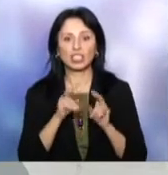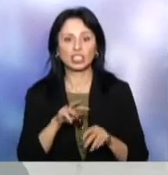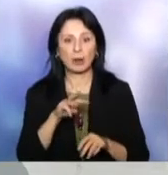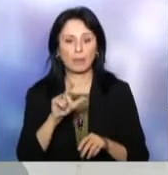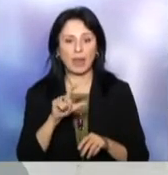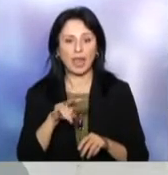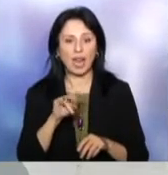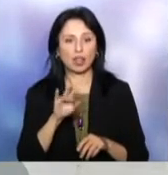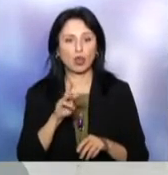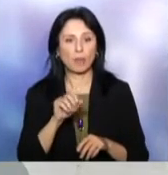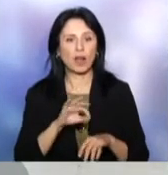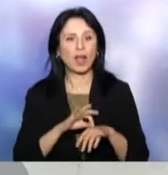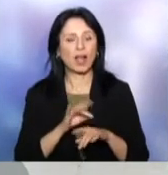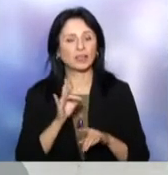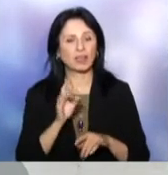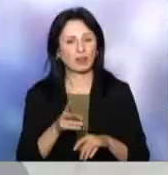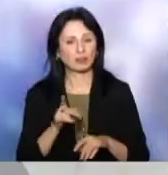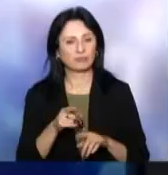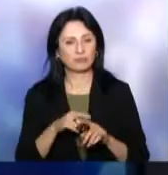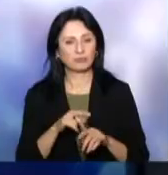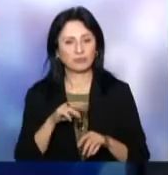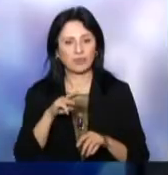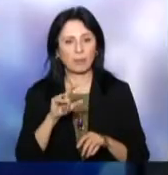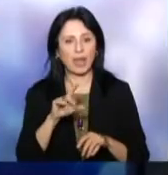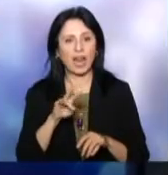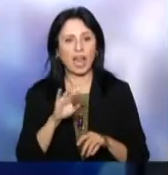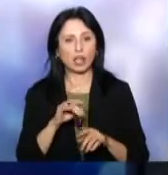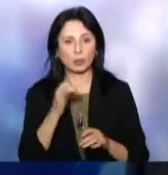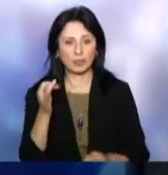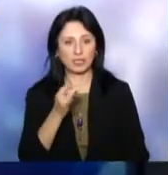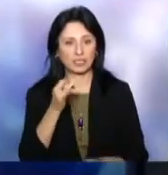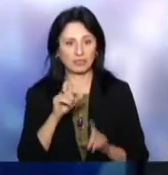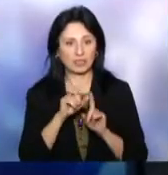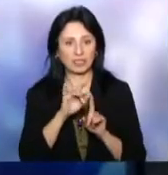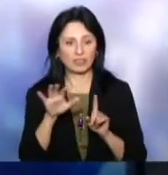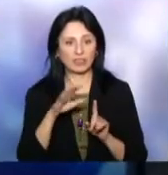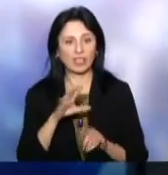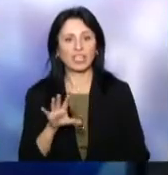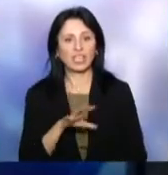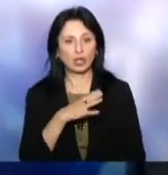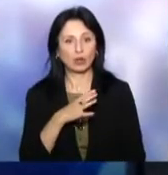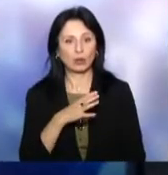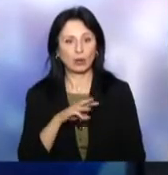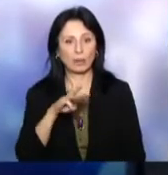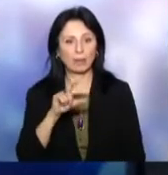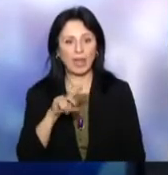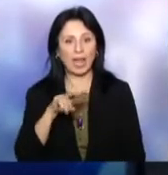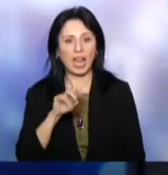მელანომა? წელს ევრომელანომას ძალიან საინტერესო დევიზი ჰქონდა, იყო